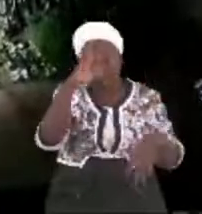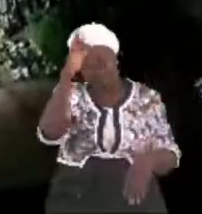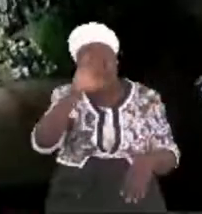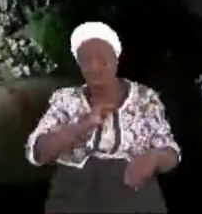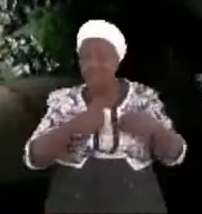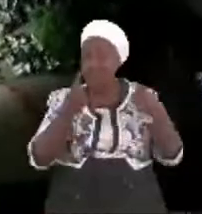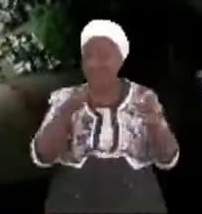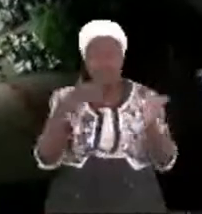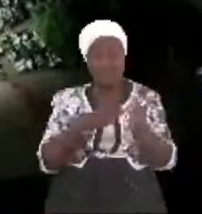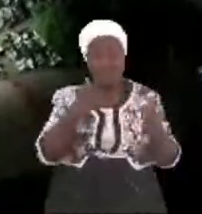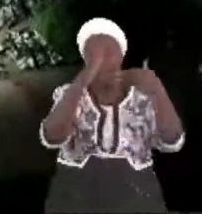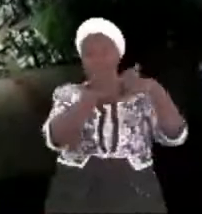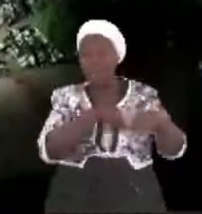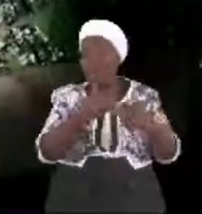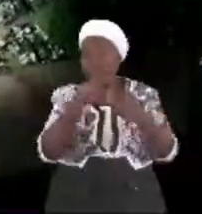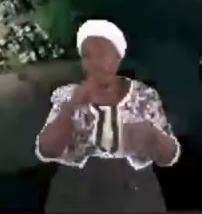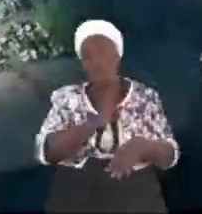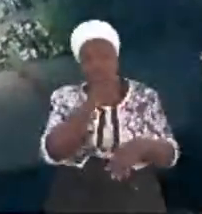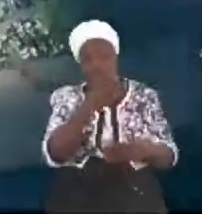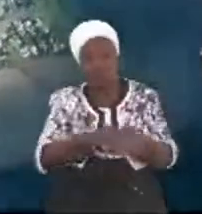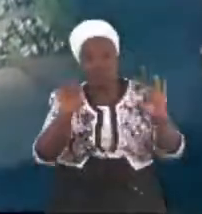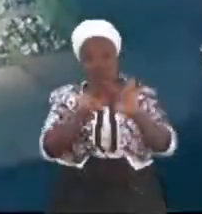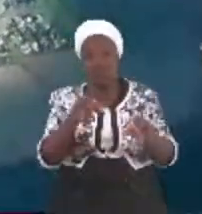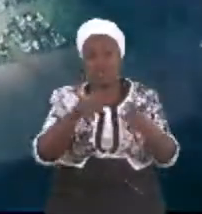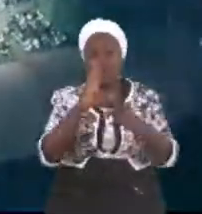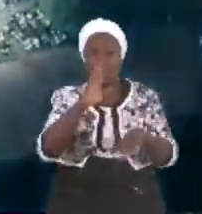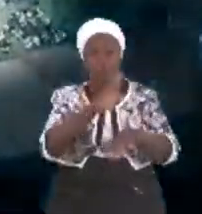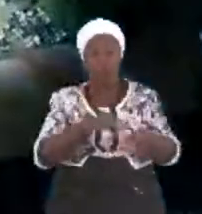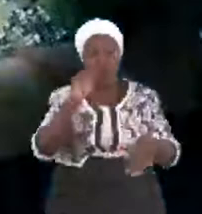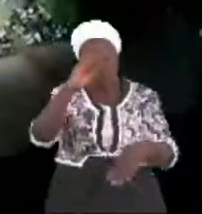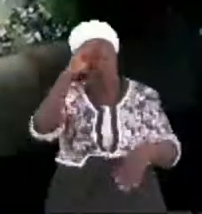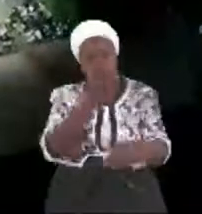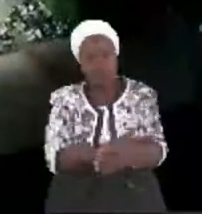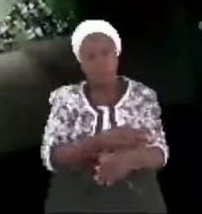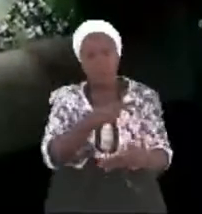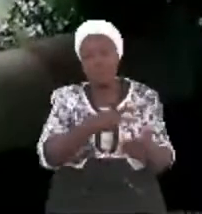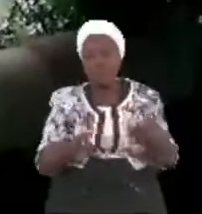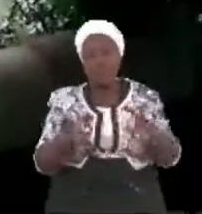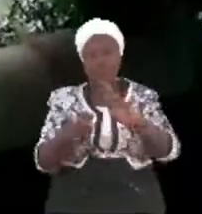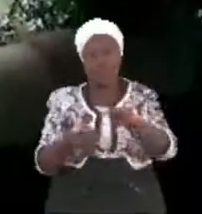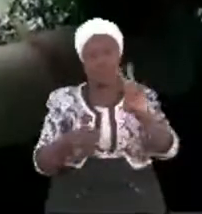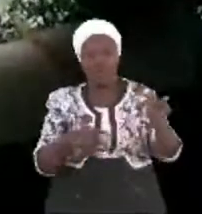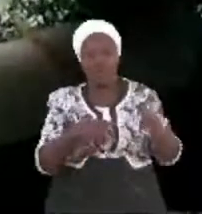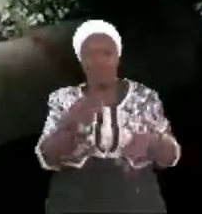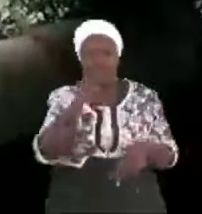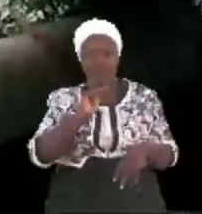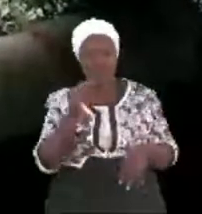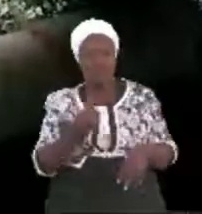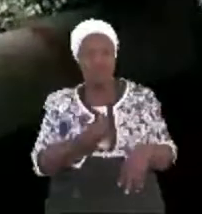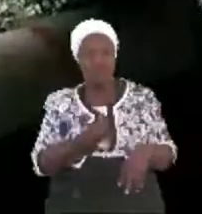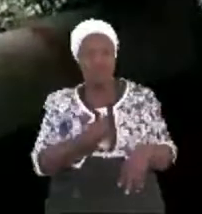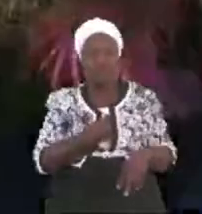toi. Je ne suis plus digne d'être appelé ton fils. Verset 22, mais le